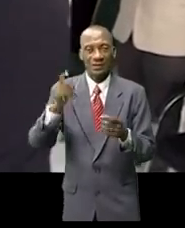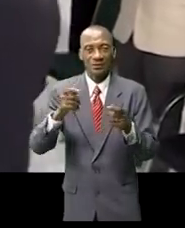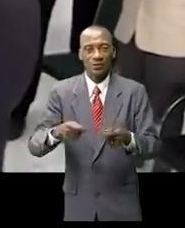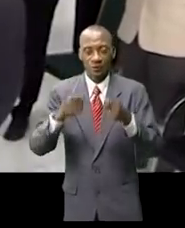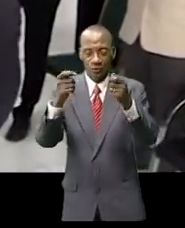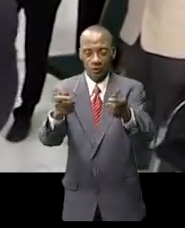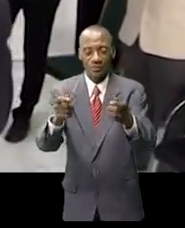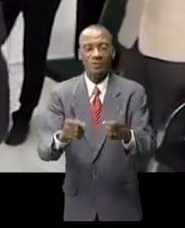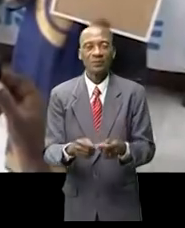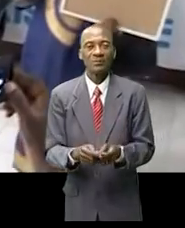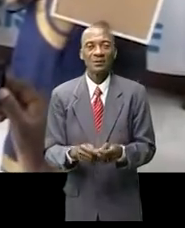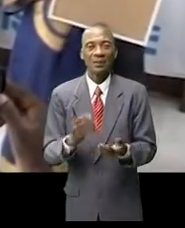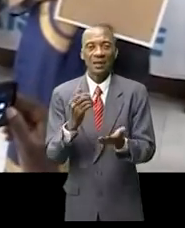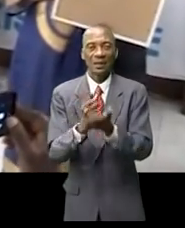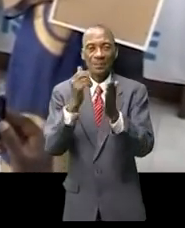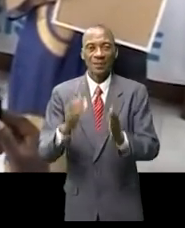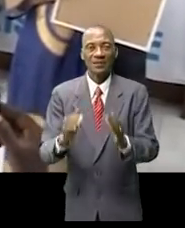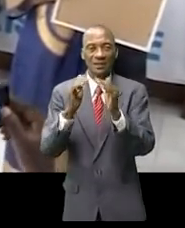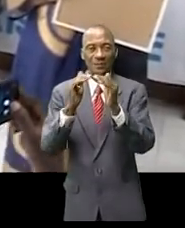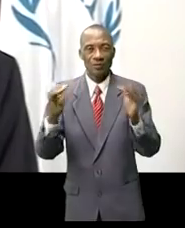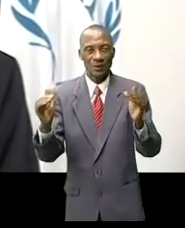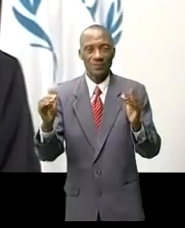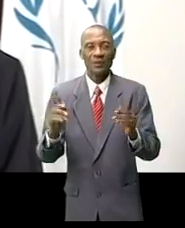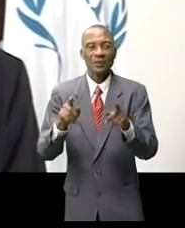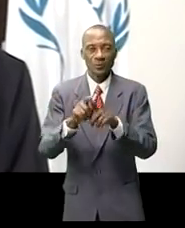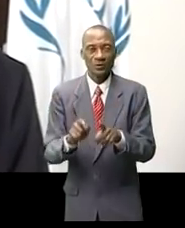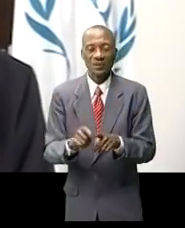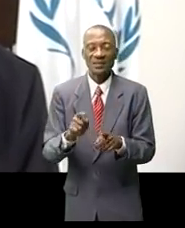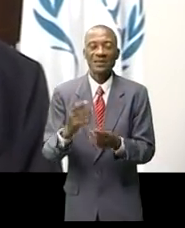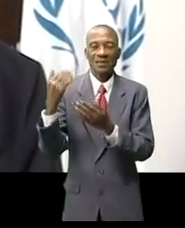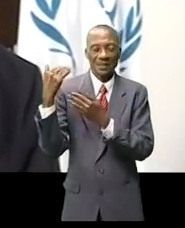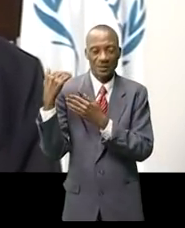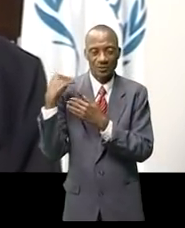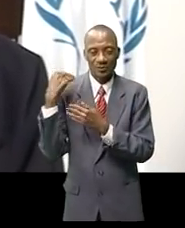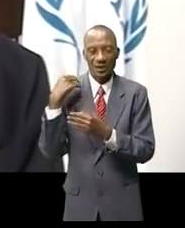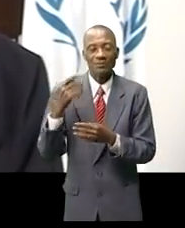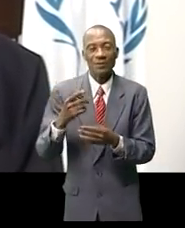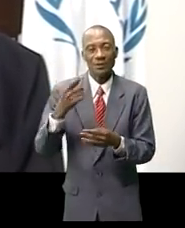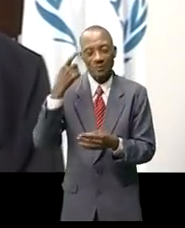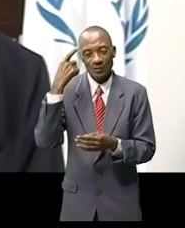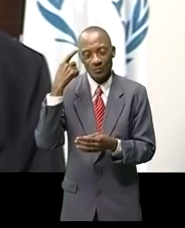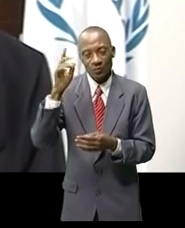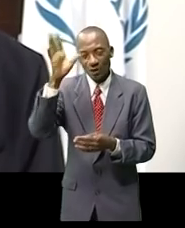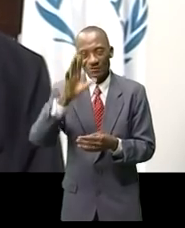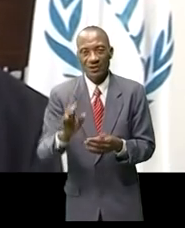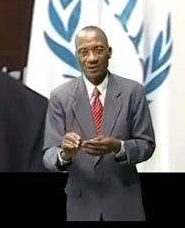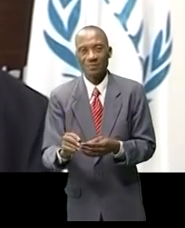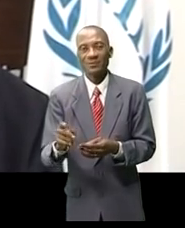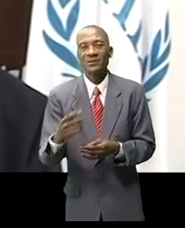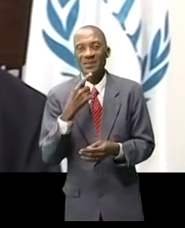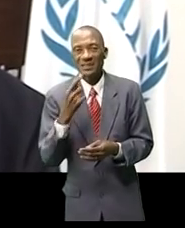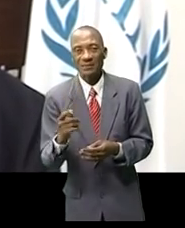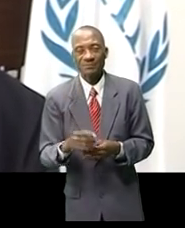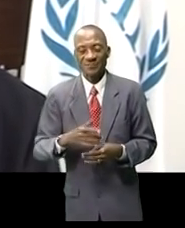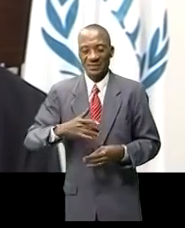l'ambassadeur de la paix et le titre de notable africain. C'est un sentiment de reconnaissance que l'on a